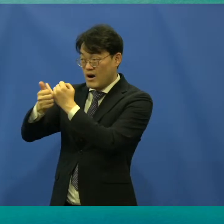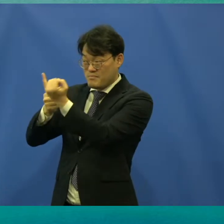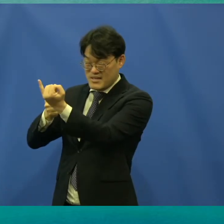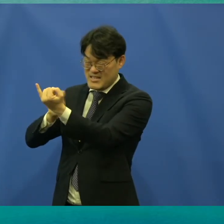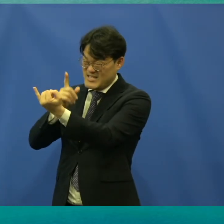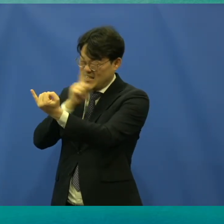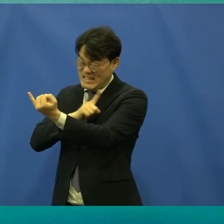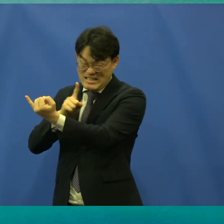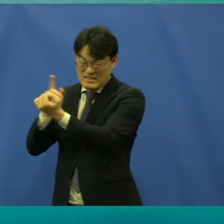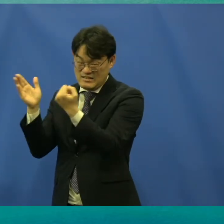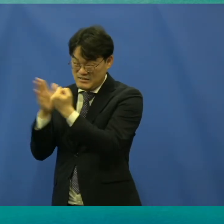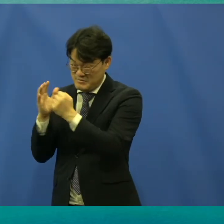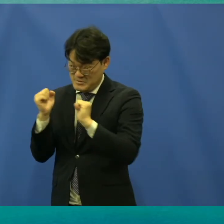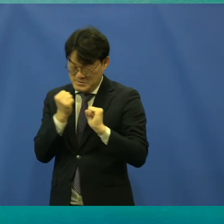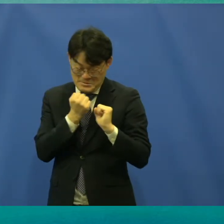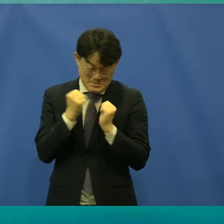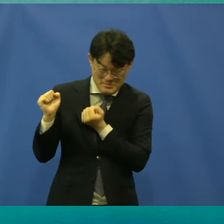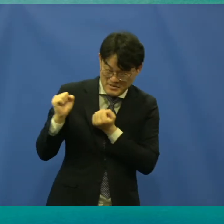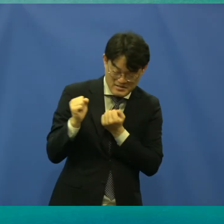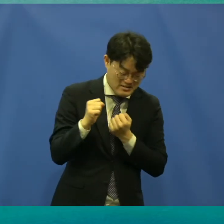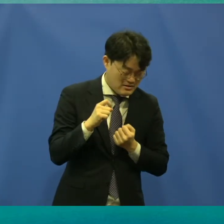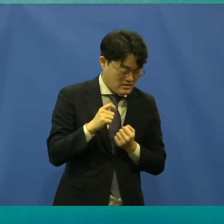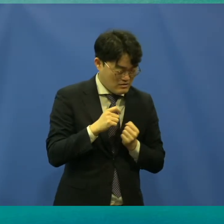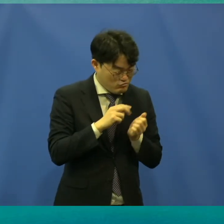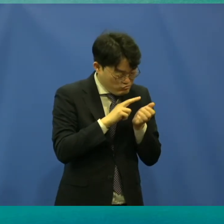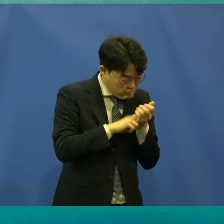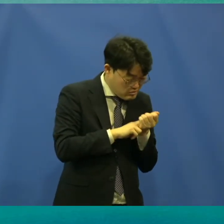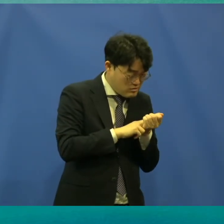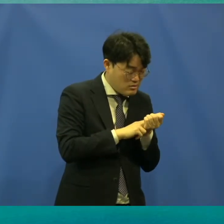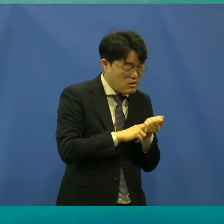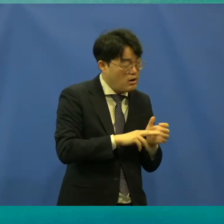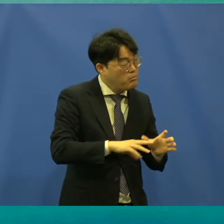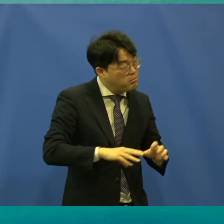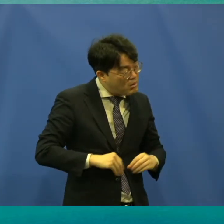먹성 많은 까마귀를 사용하신 하나님의 위트.